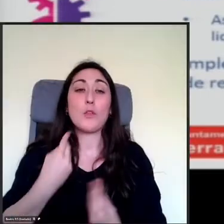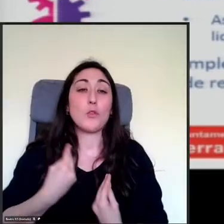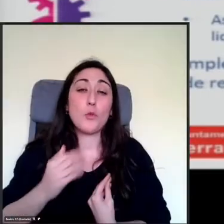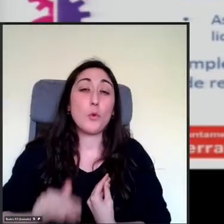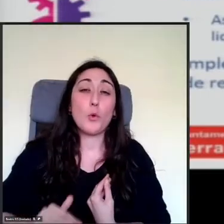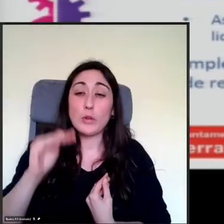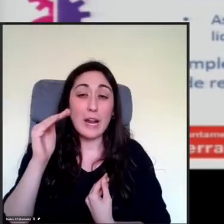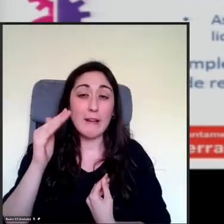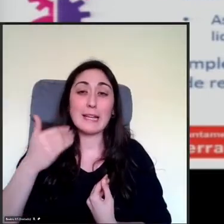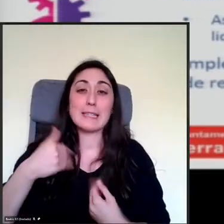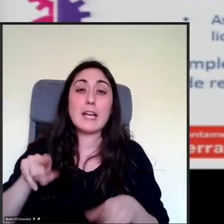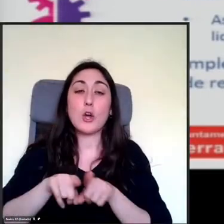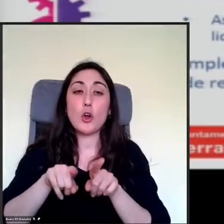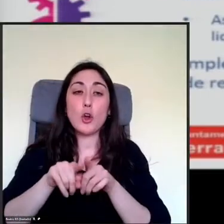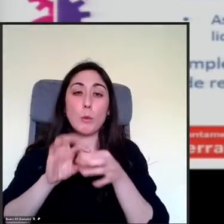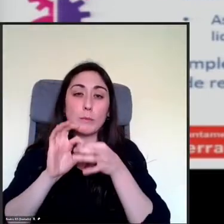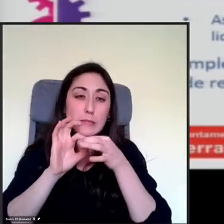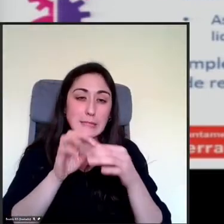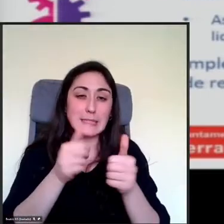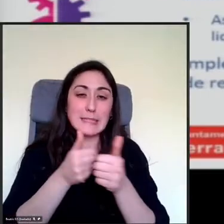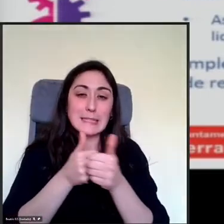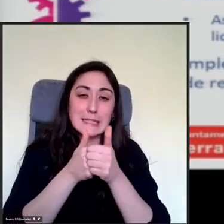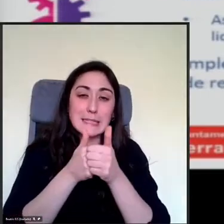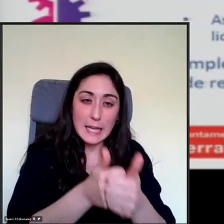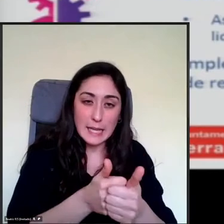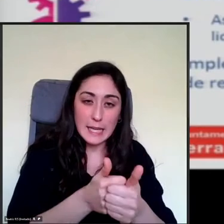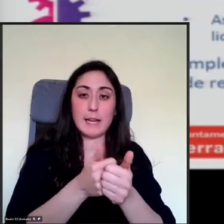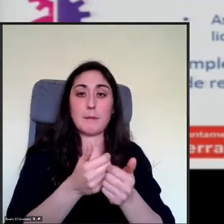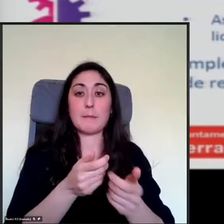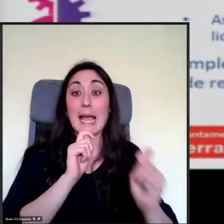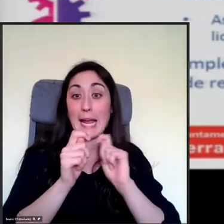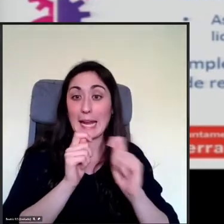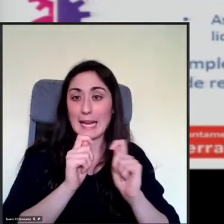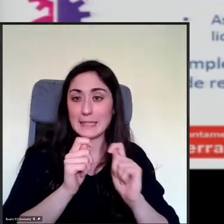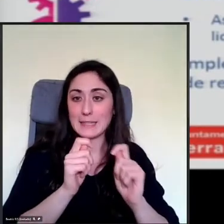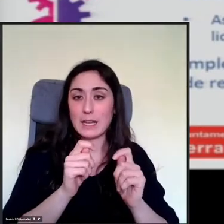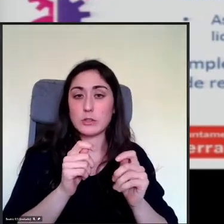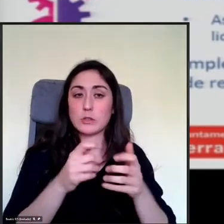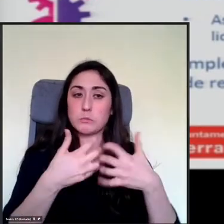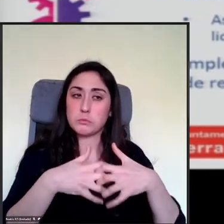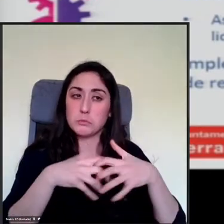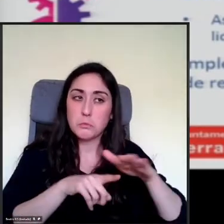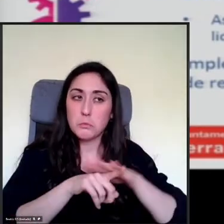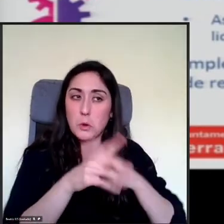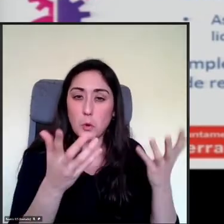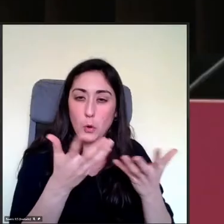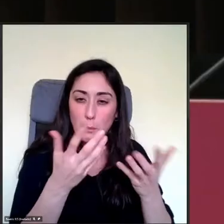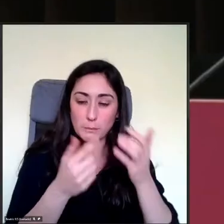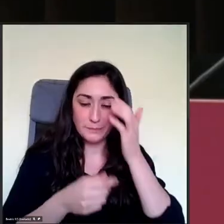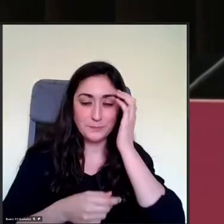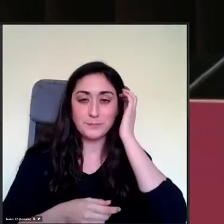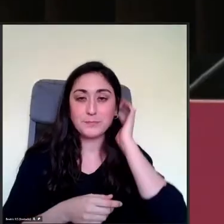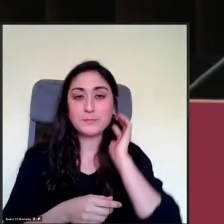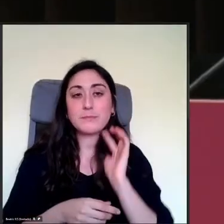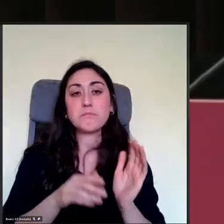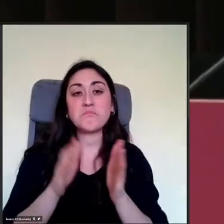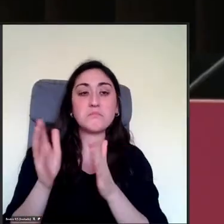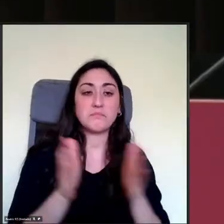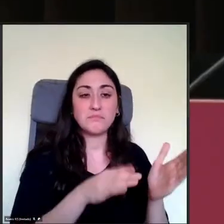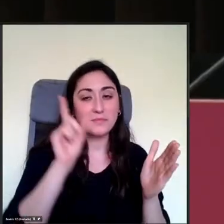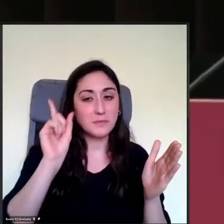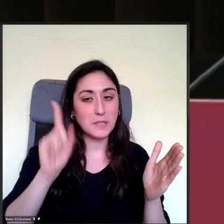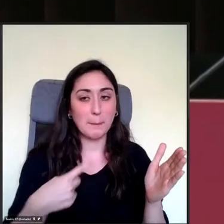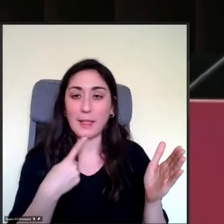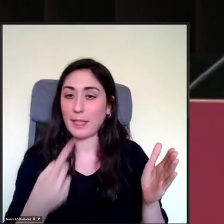van evolucionant aquestes enquestes. D'altra banda, també dic que hi ha una experiència